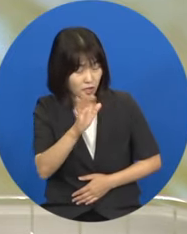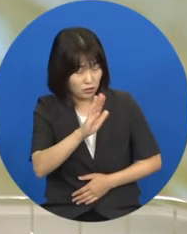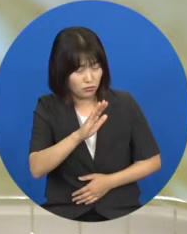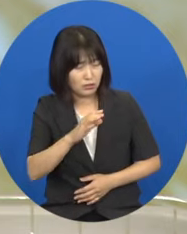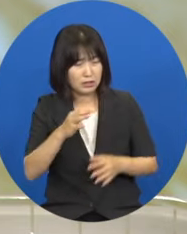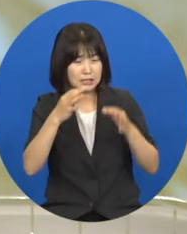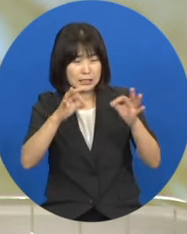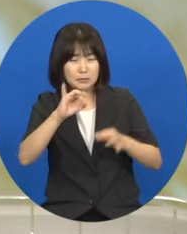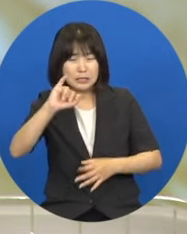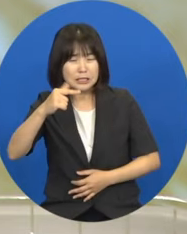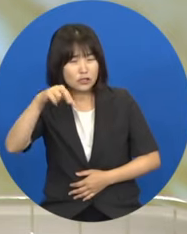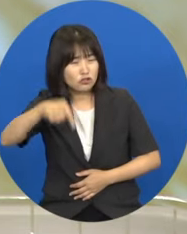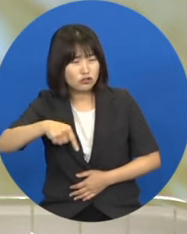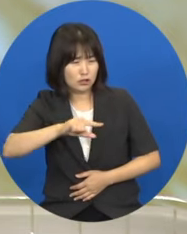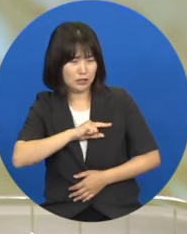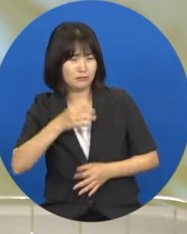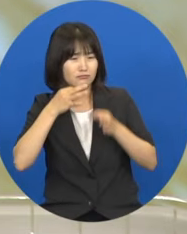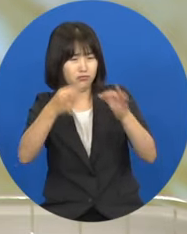김인수!